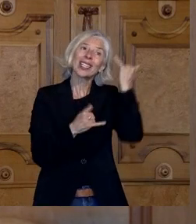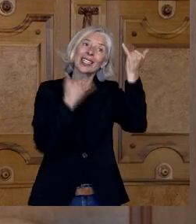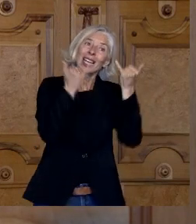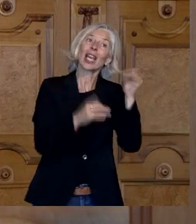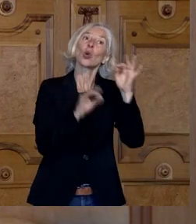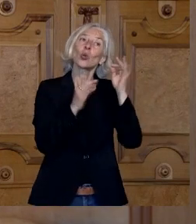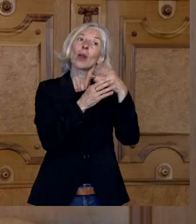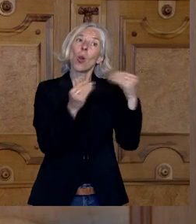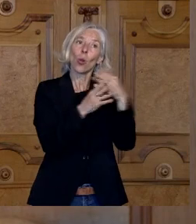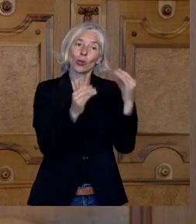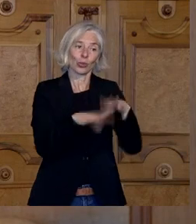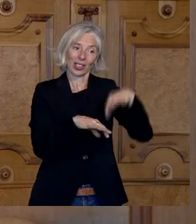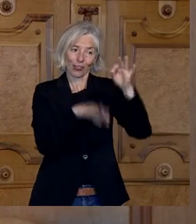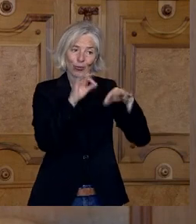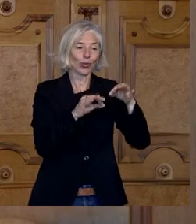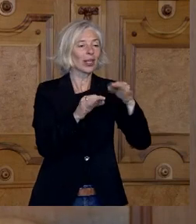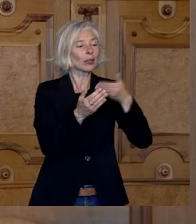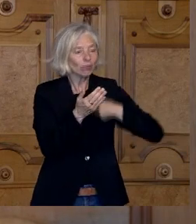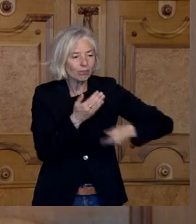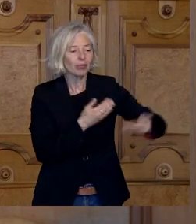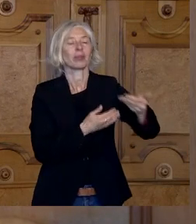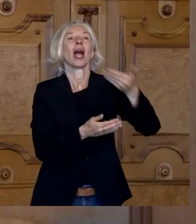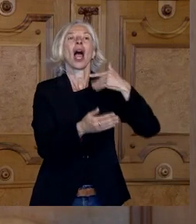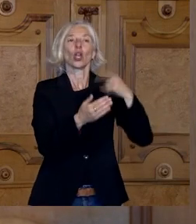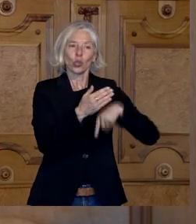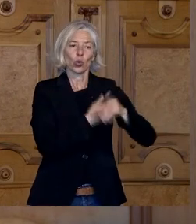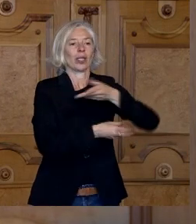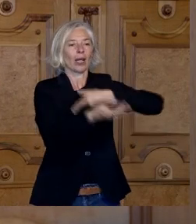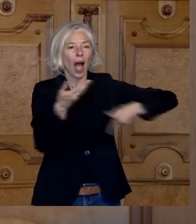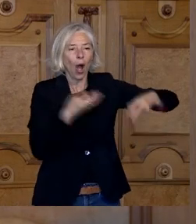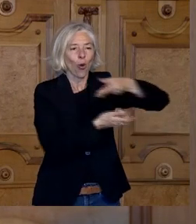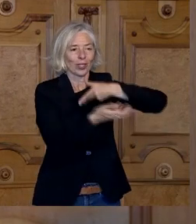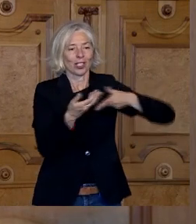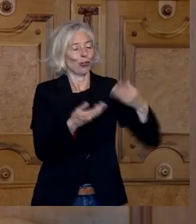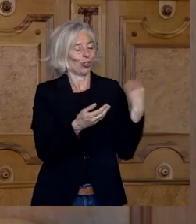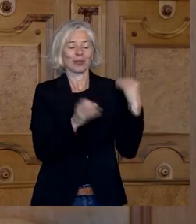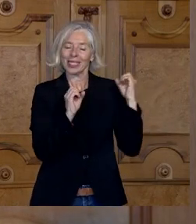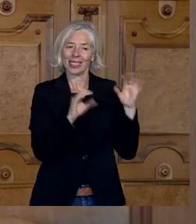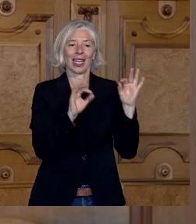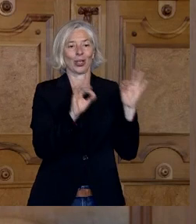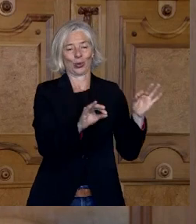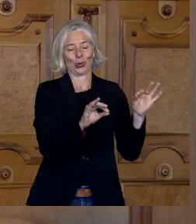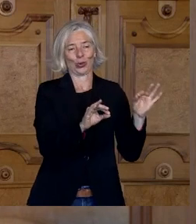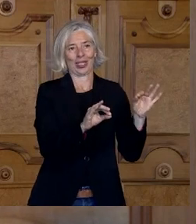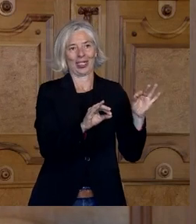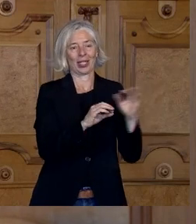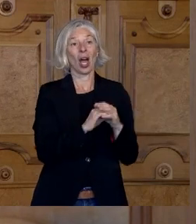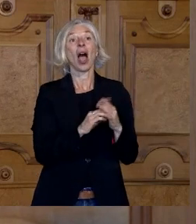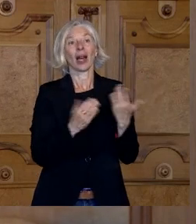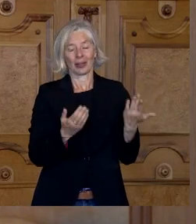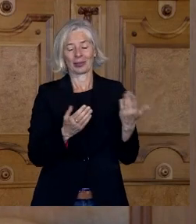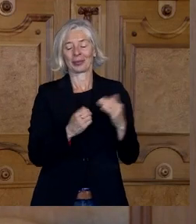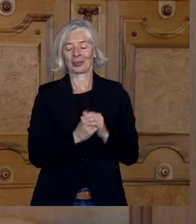die wir auch in die Folge dieser Kurzweiligkeit mancher Regelungen nun mal schnell umsetzen wollen,